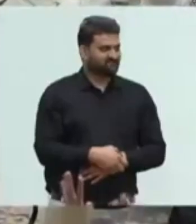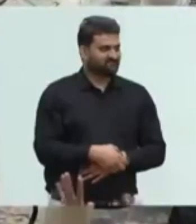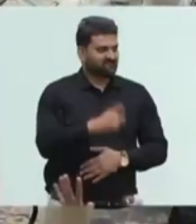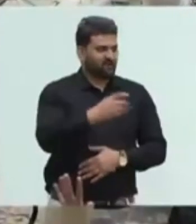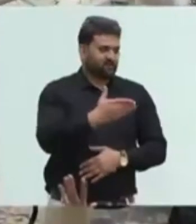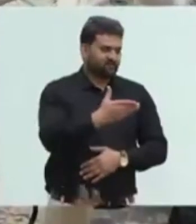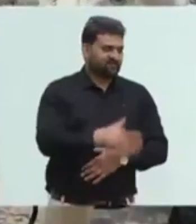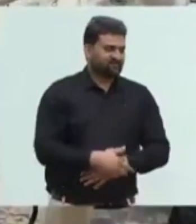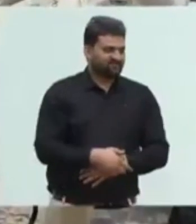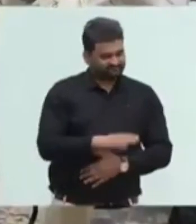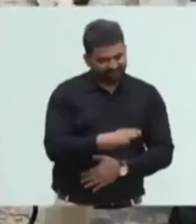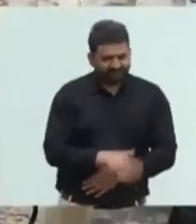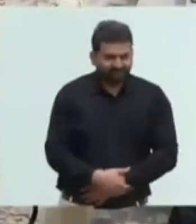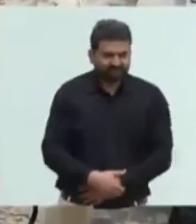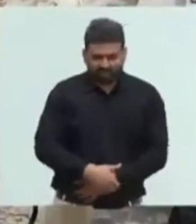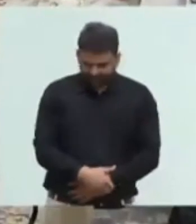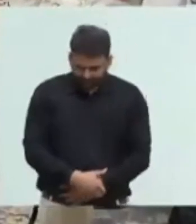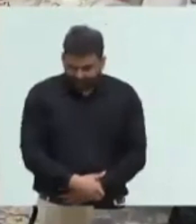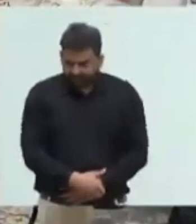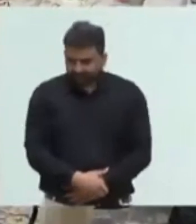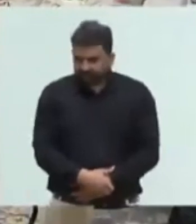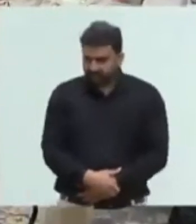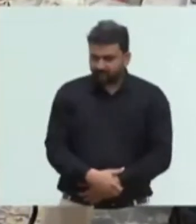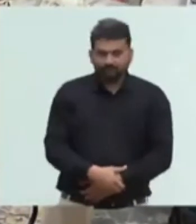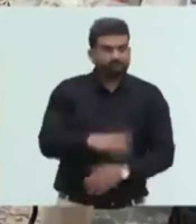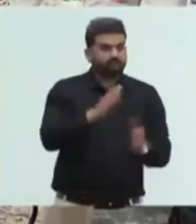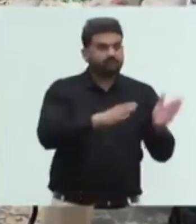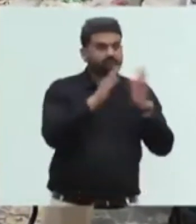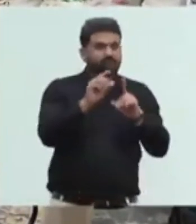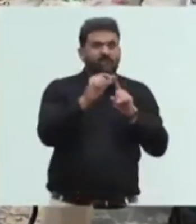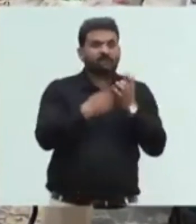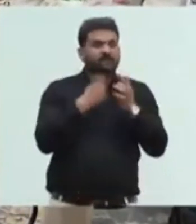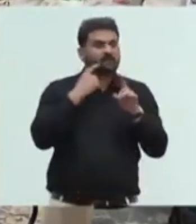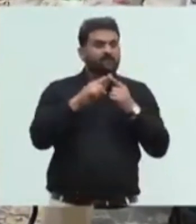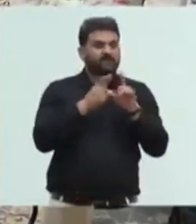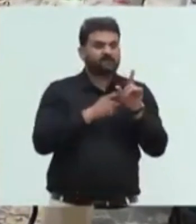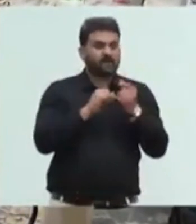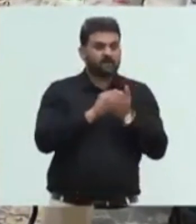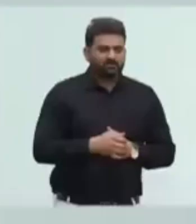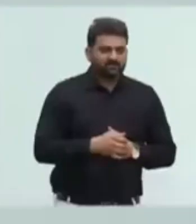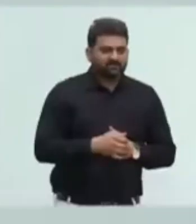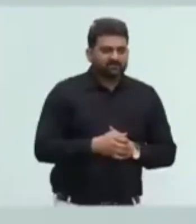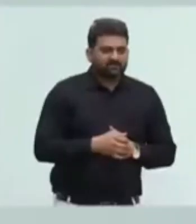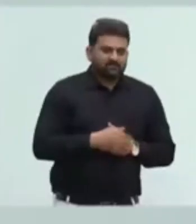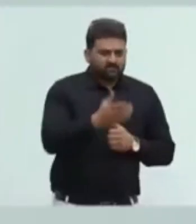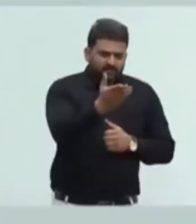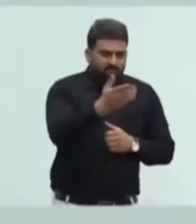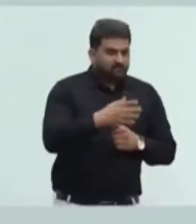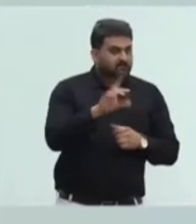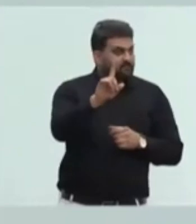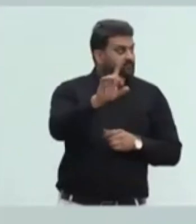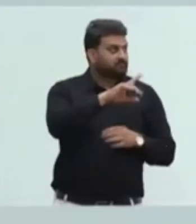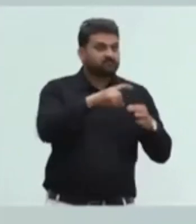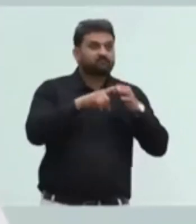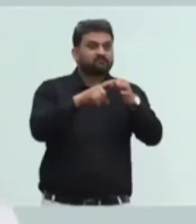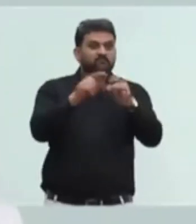सा ओम श्री प्रशांत देशमुख शूटिंग अ एक अजनबी से आप